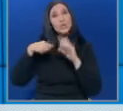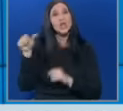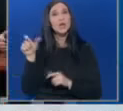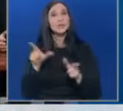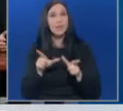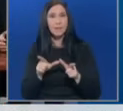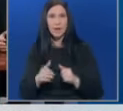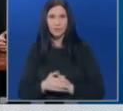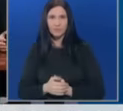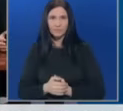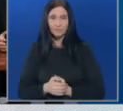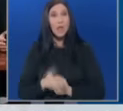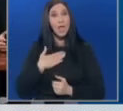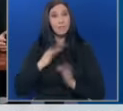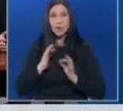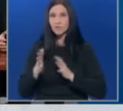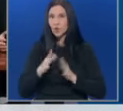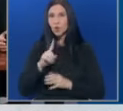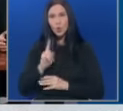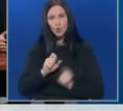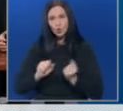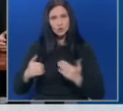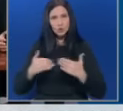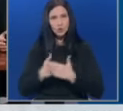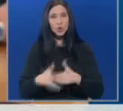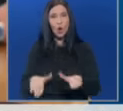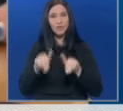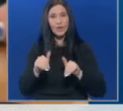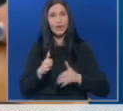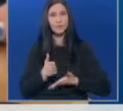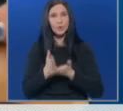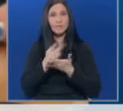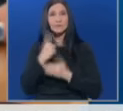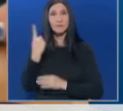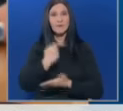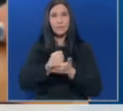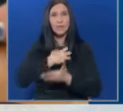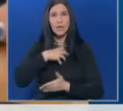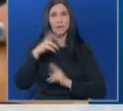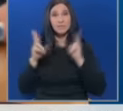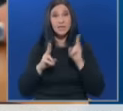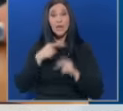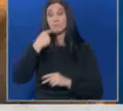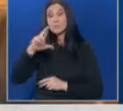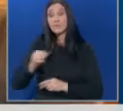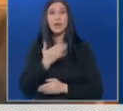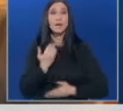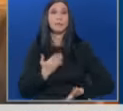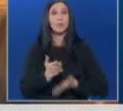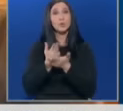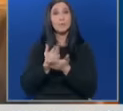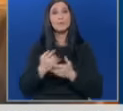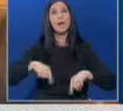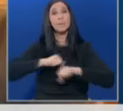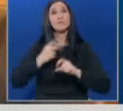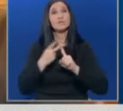Александър Марков? Има такъв народ, които късно с нощи отеглиха подкрепата си за първия мандат на ГЕРБ СДС, заявиха, че няма да подкрепят кабинети